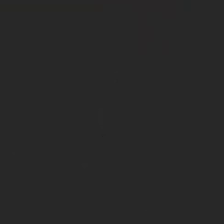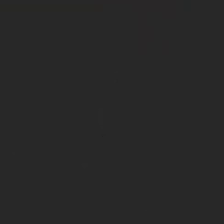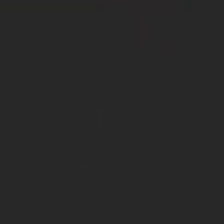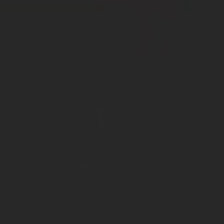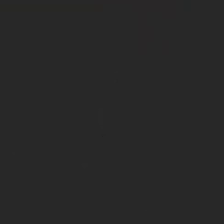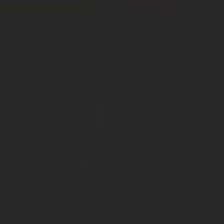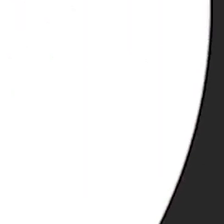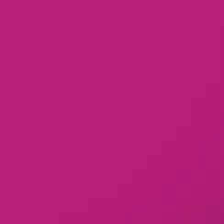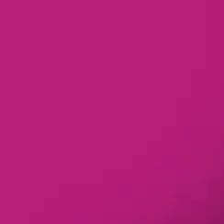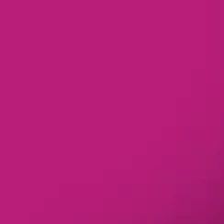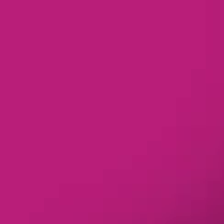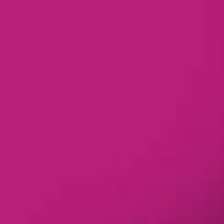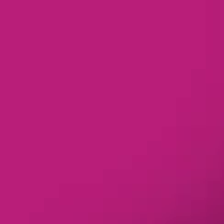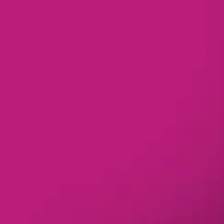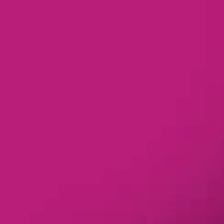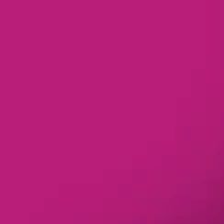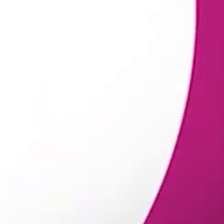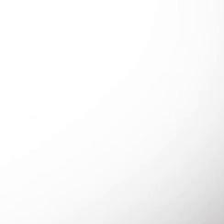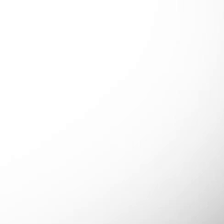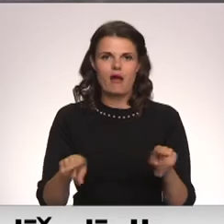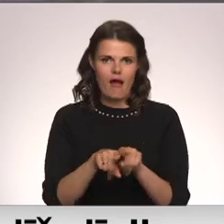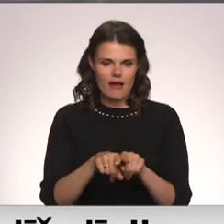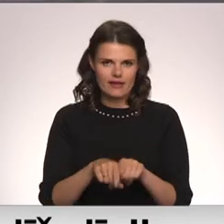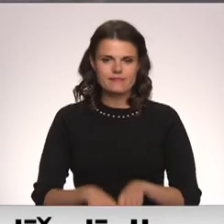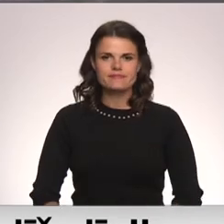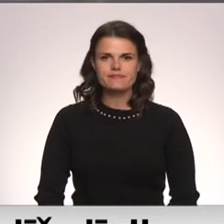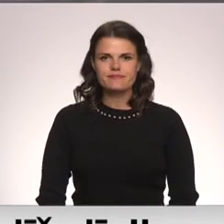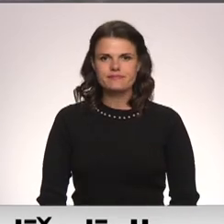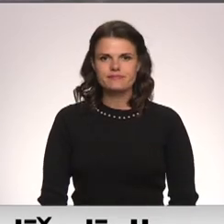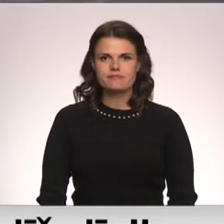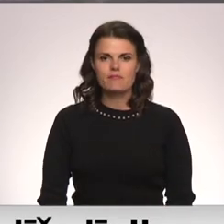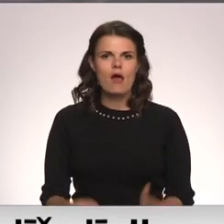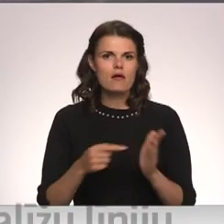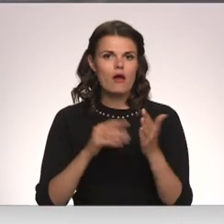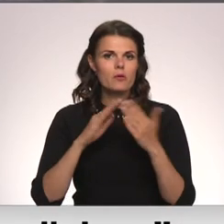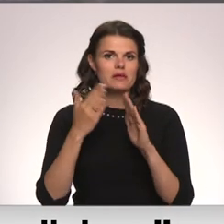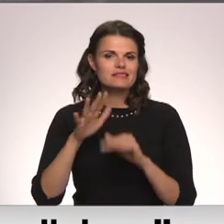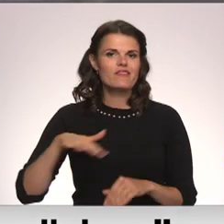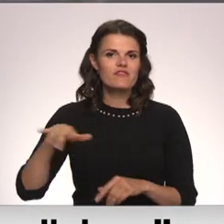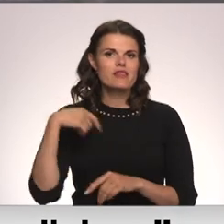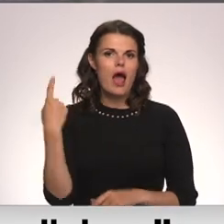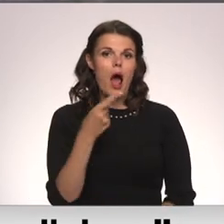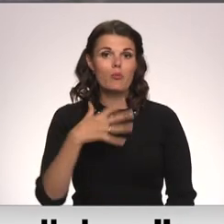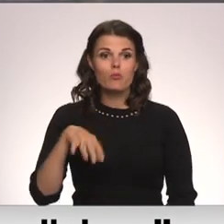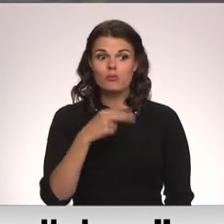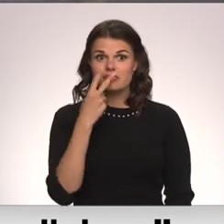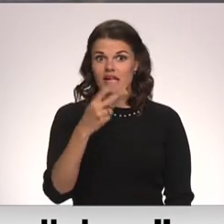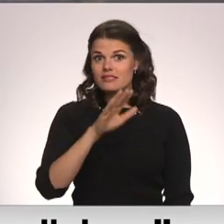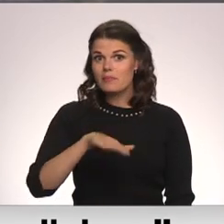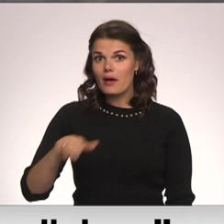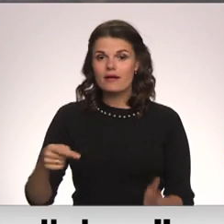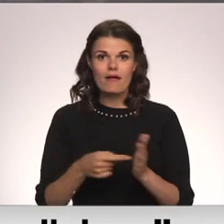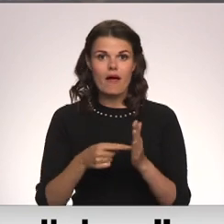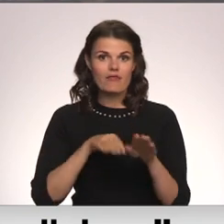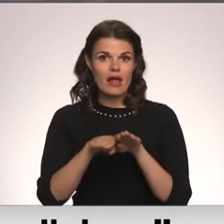Re, viss ēters ir te! Kādu pilsētvidi ap mums redz bērni? Kādas līdzības viņi saskatējot